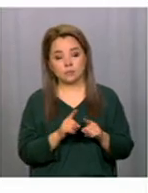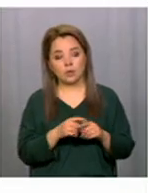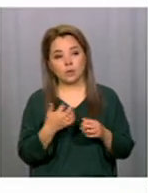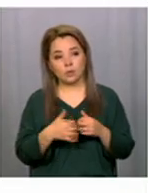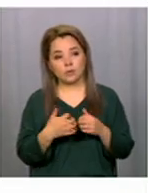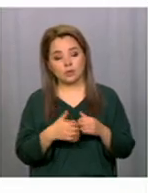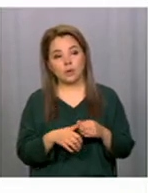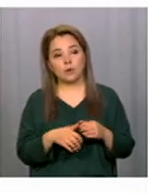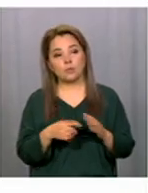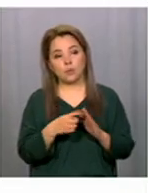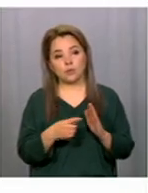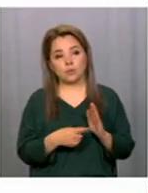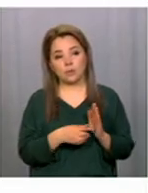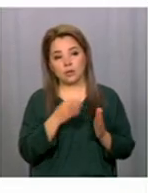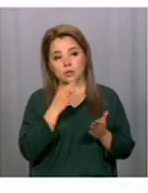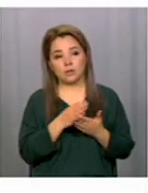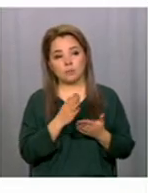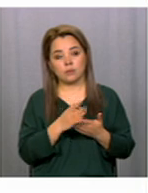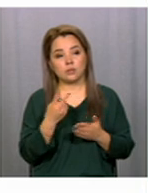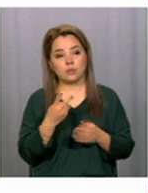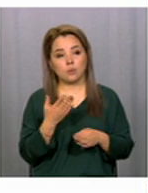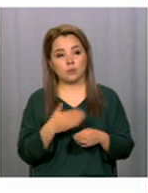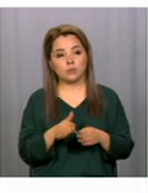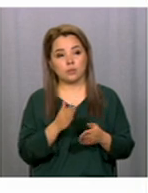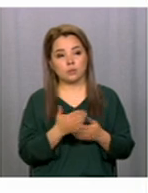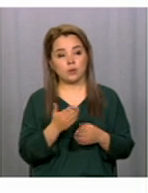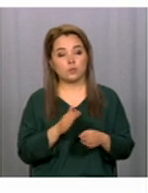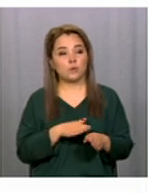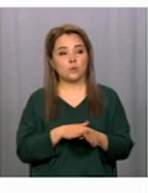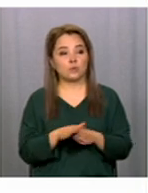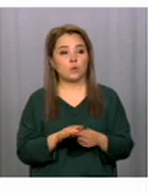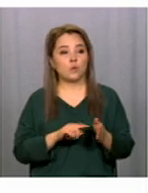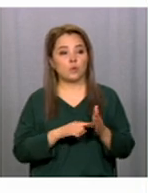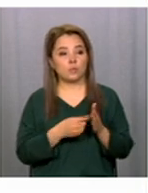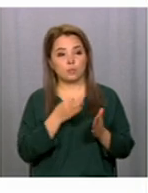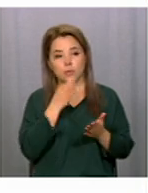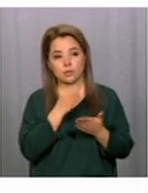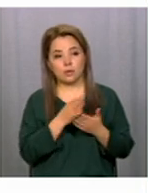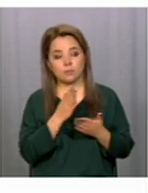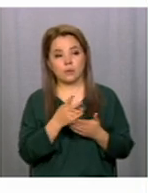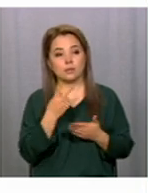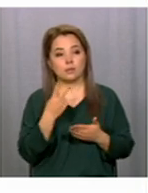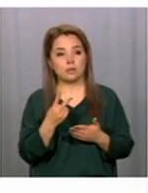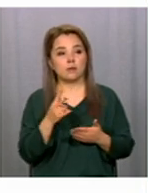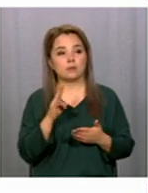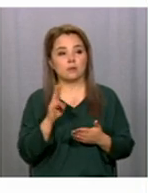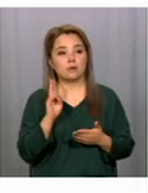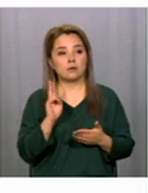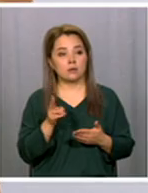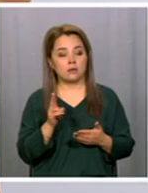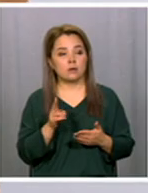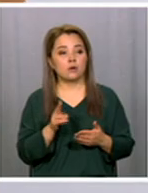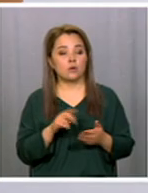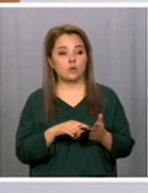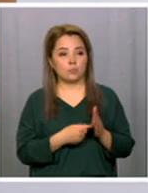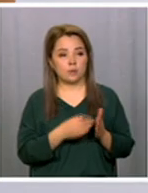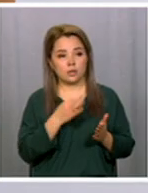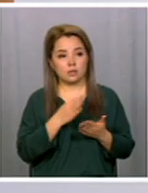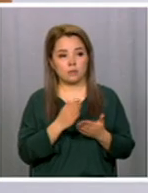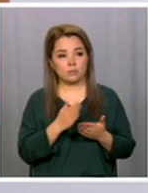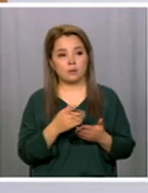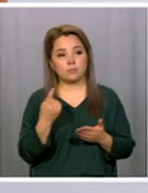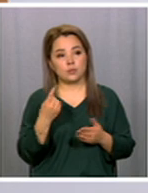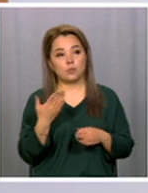бөлімге келтірек. Онда екінші бөлшекке толықтауыш көбейткіш ретінде 2НК-ны көбейтеміз. Сонда